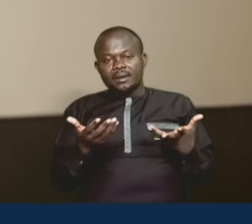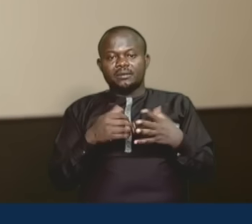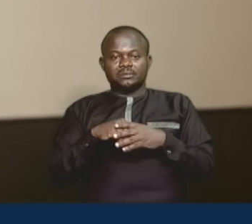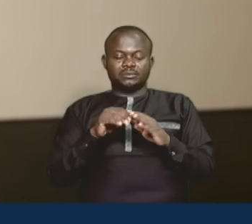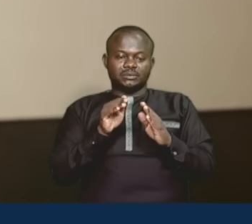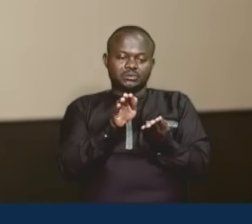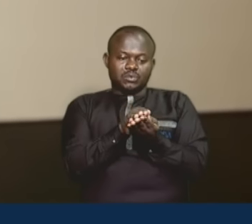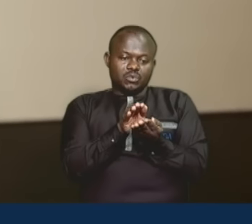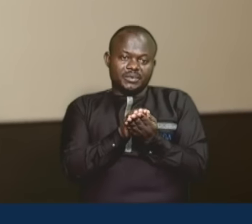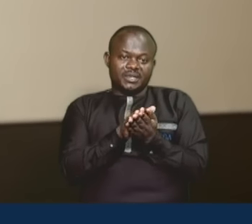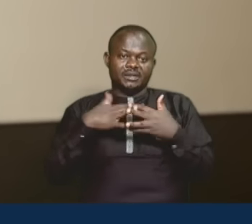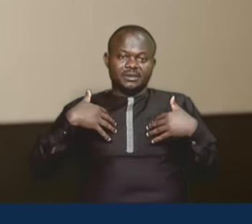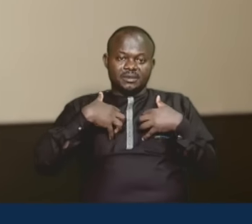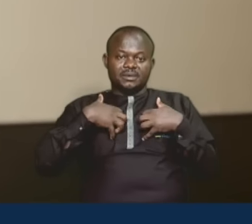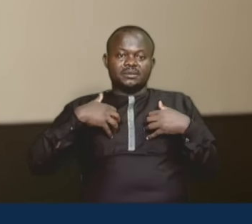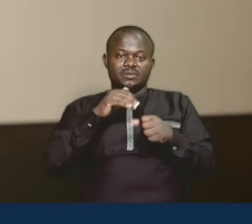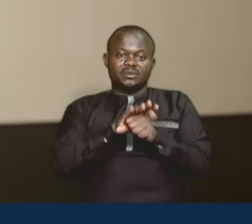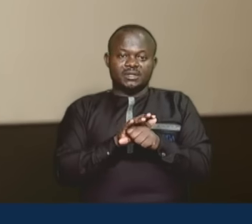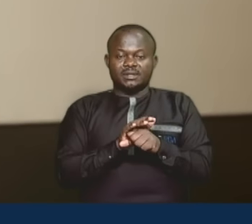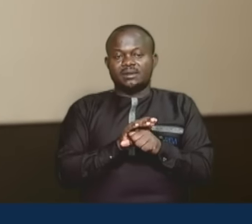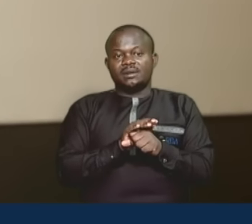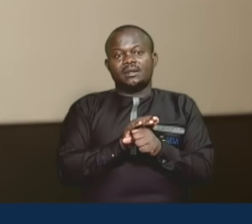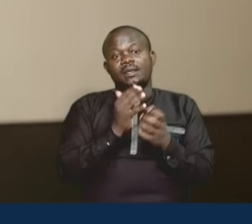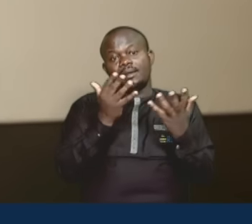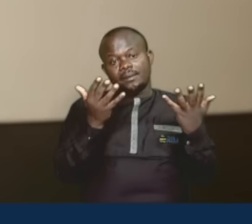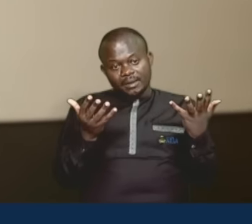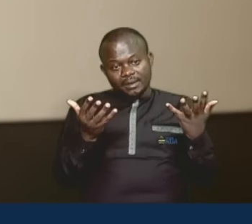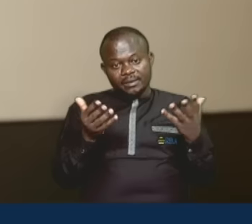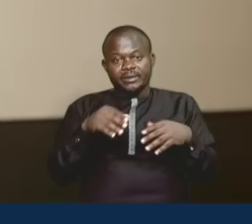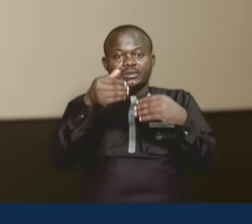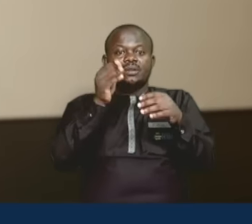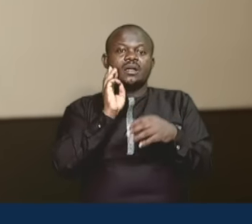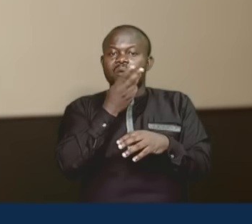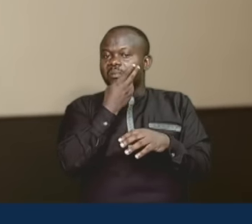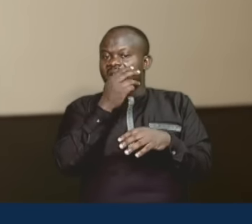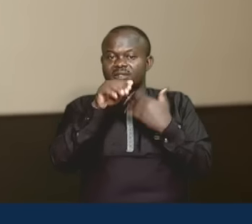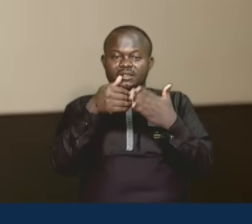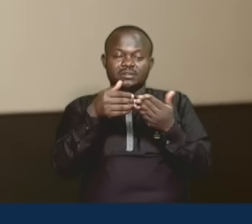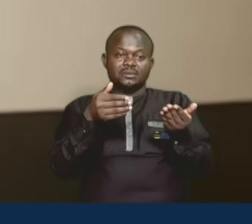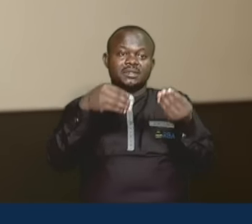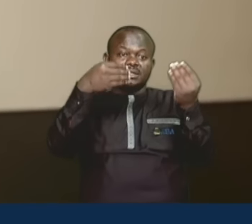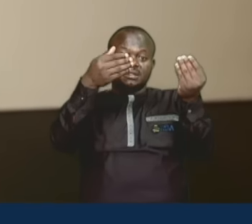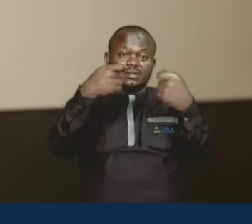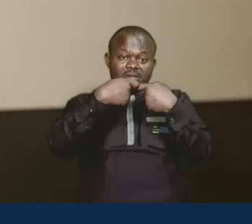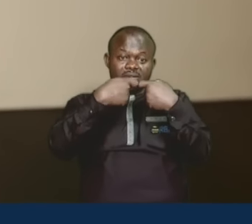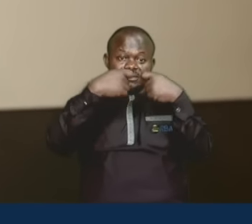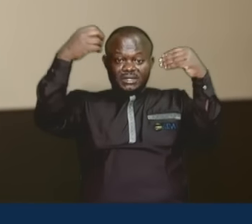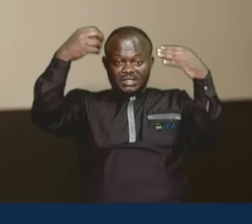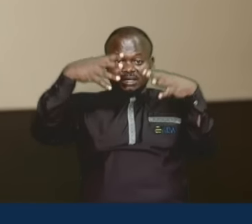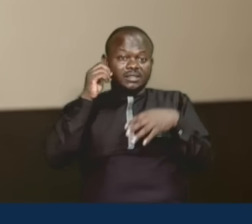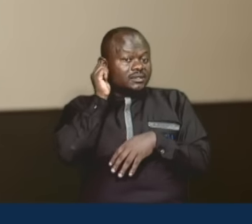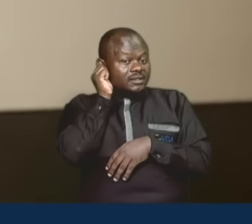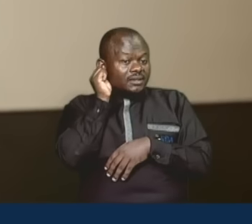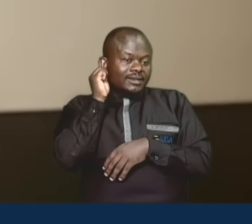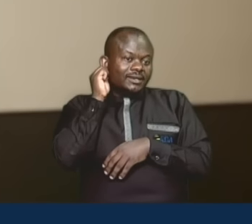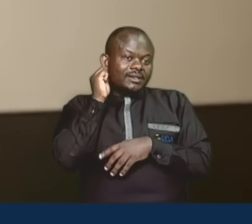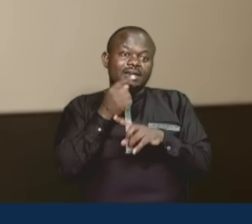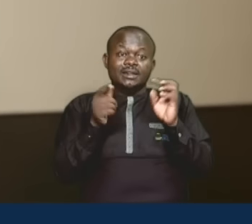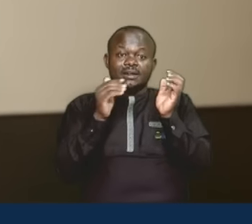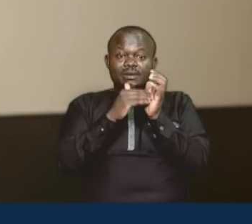urusobe rw'ibinyabuzima, haba mu kuba rutanga amazi ashobora no kuba atanga umuriro w'amashanyarazi. Ari